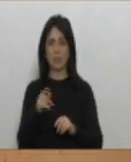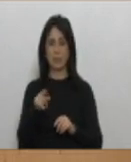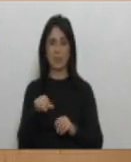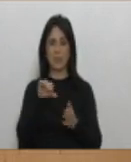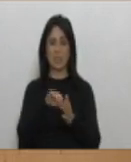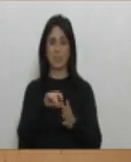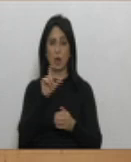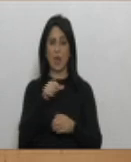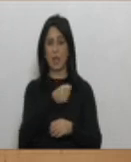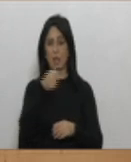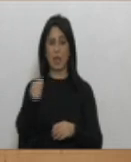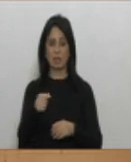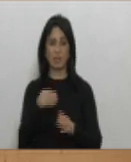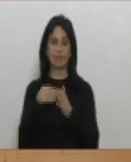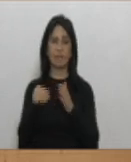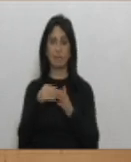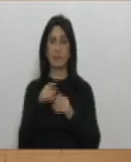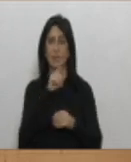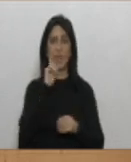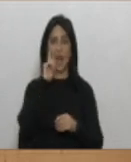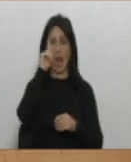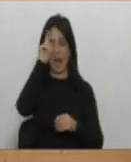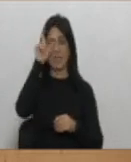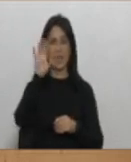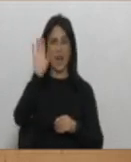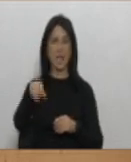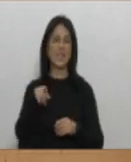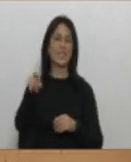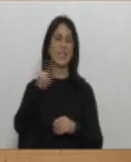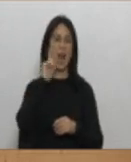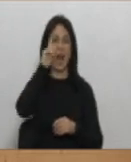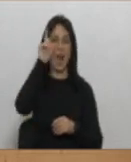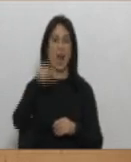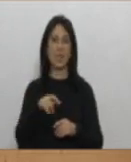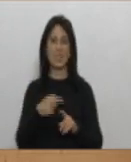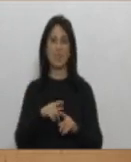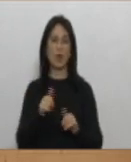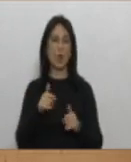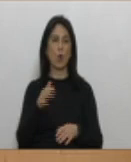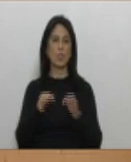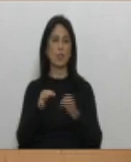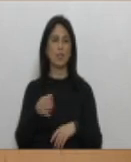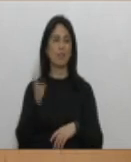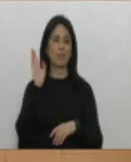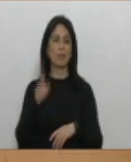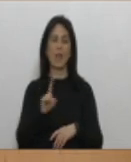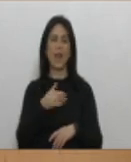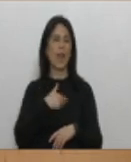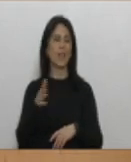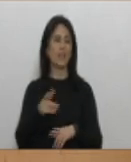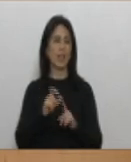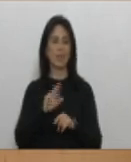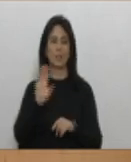დასმული ადამიანის მიმართ. Ის ახალგაზრდა კაცია, აი ასე ამბობს, როგორც ბერმუდის მოსამართლესთან, რაც გინდა ის